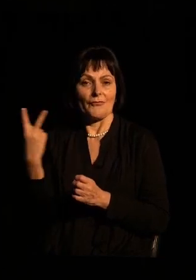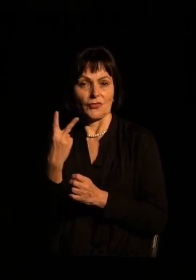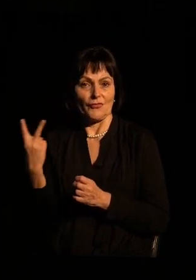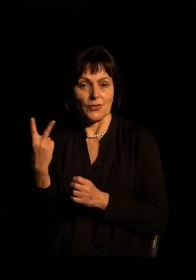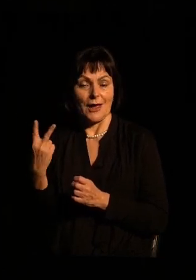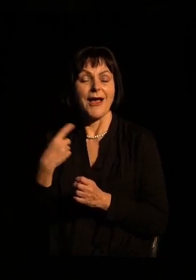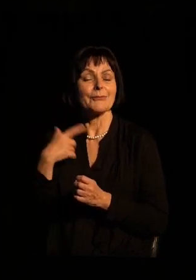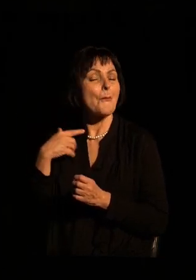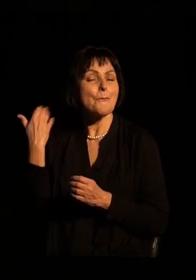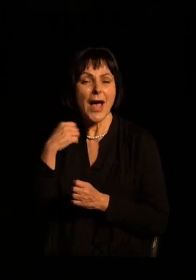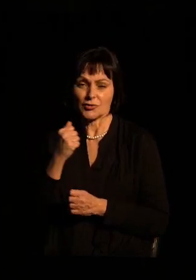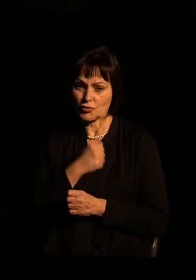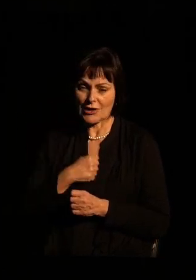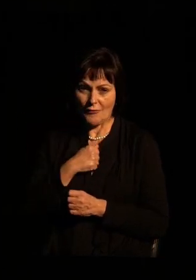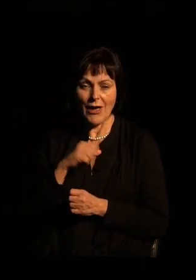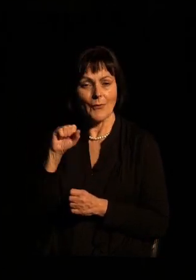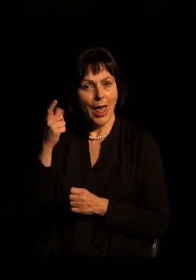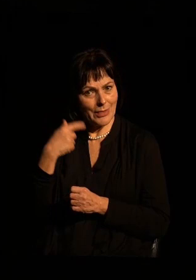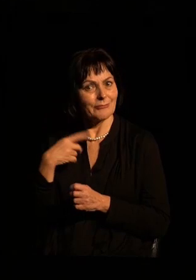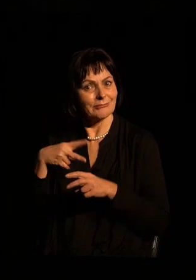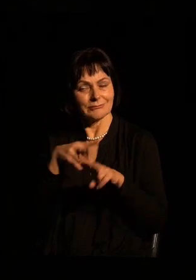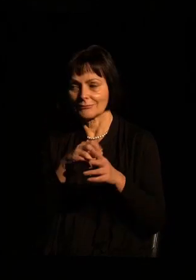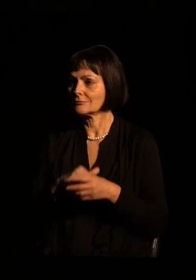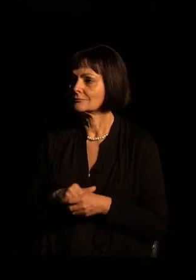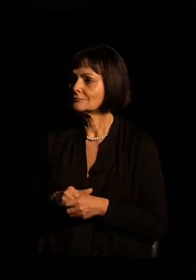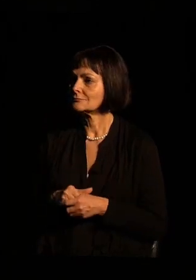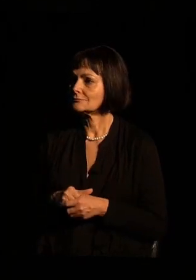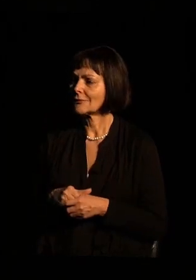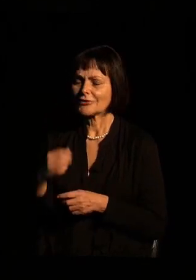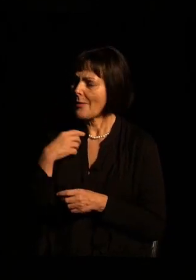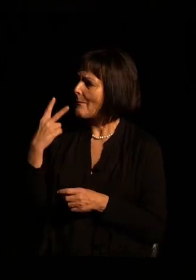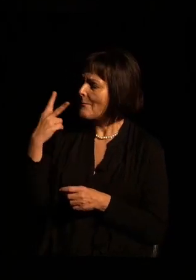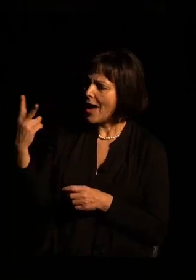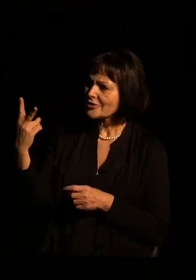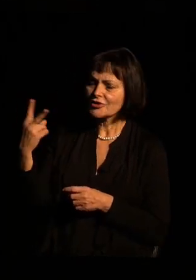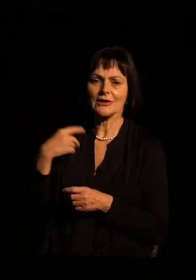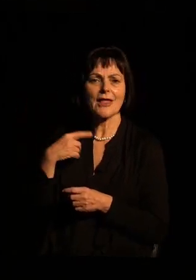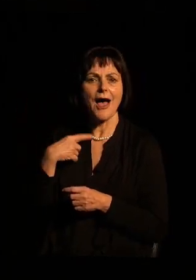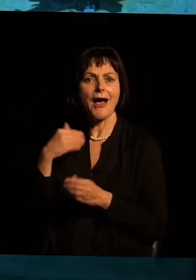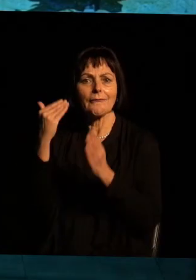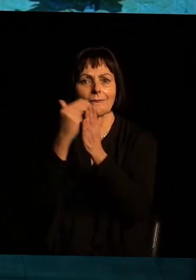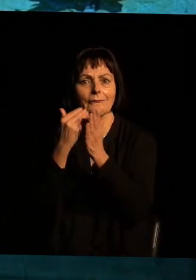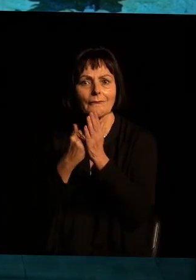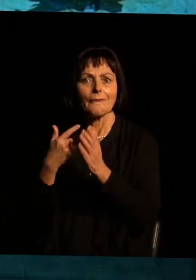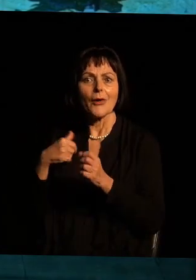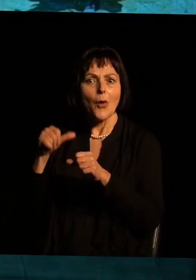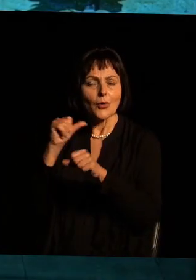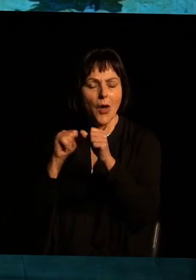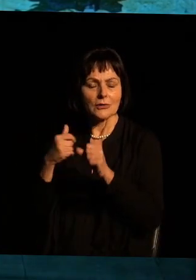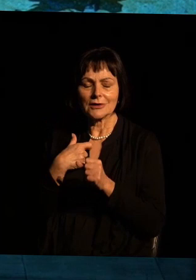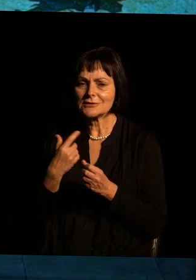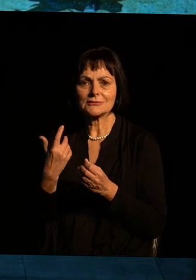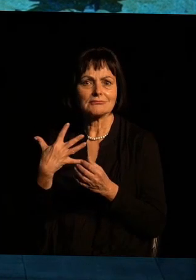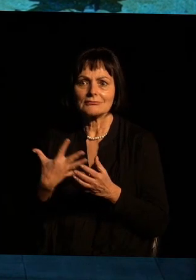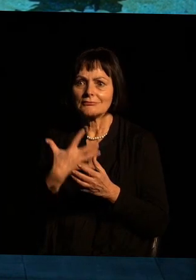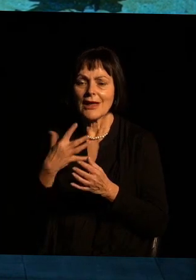dwójkę, czego bardzo żałowałem, bo Adasiowi się to należało. No właśnie, wiesz, jak się patrzy na ten wykaz wasz z tamtego roku, no to jest